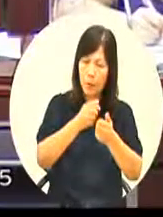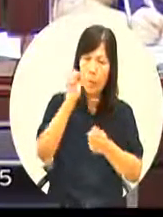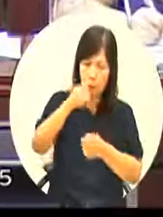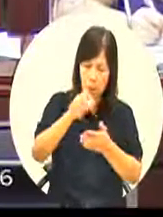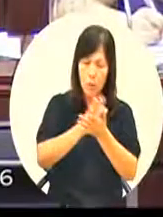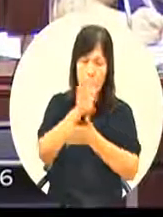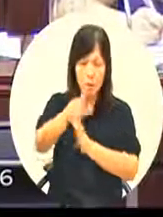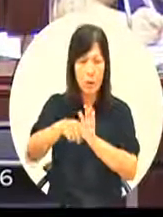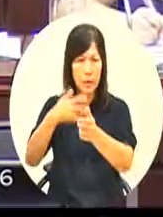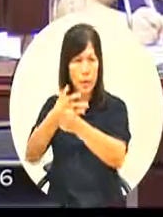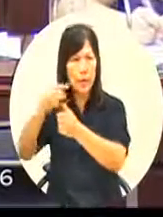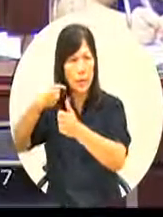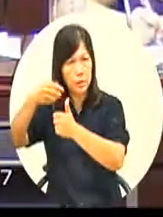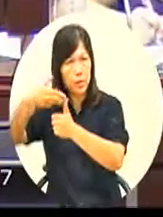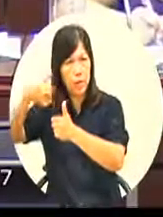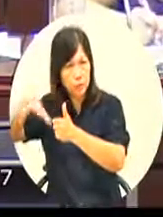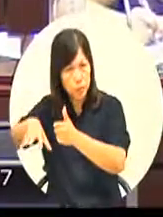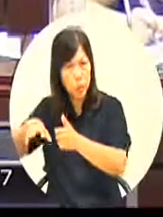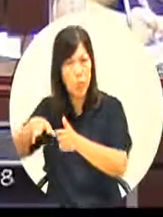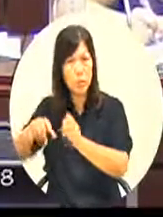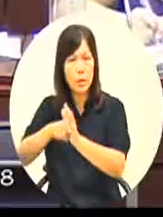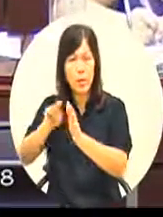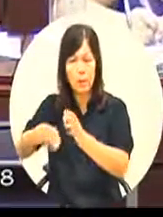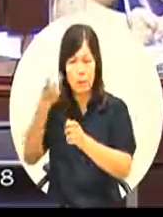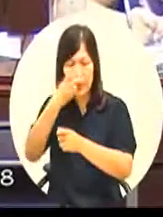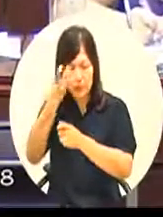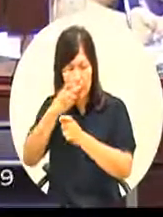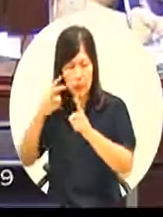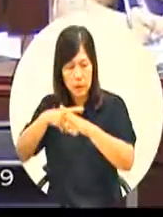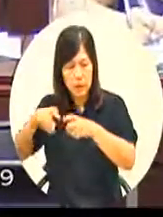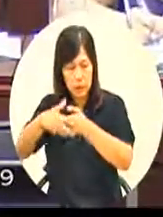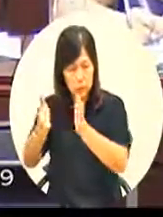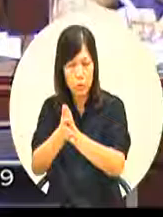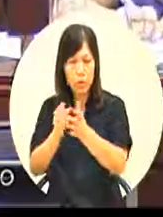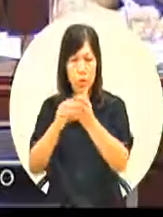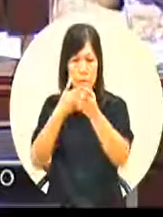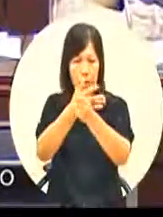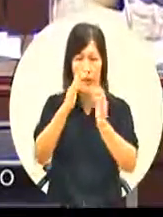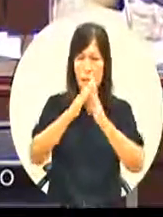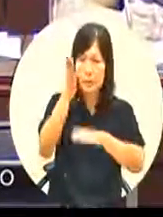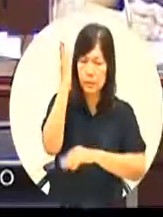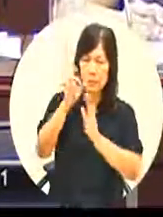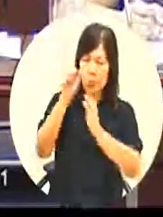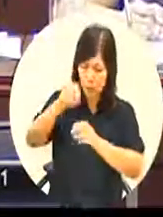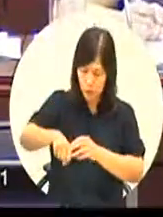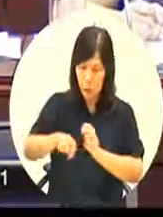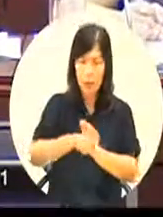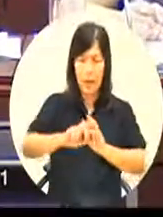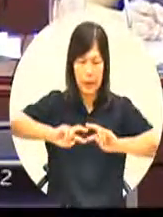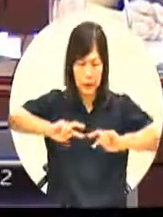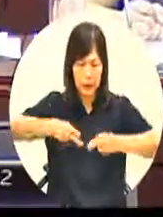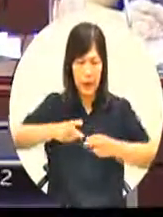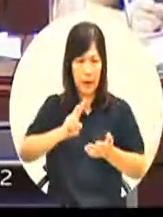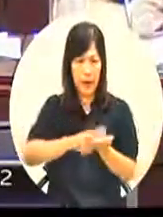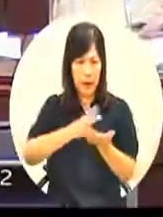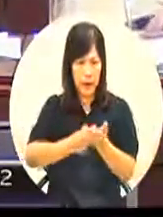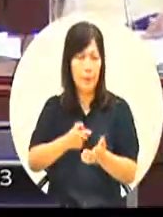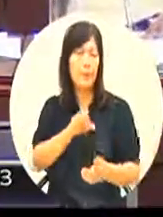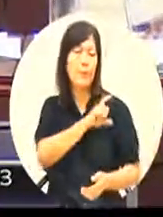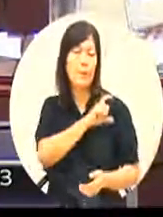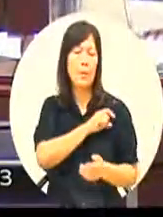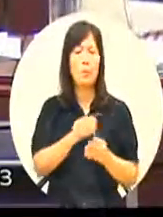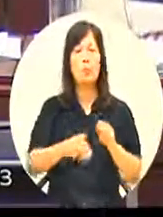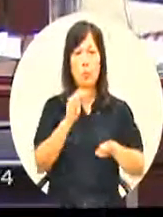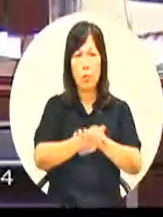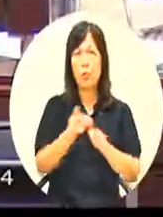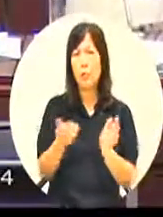育局最后会经过我们的教育审议委员会通过，报市府核定，就完成更名的程序了。以我听起来，我觉